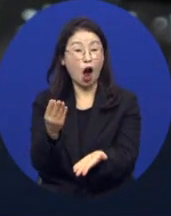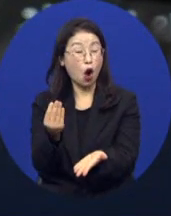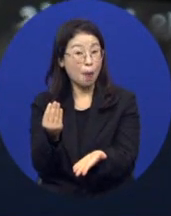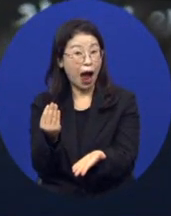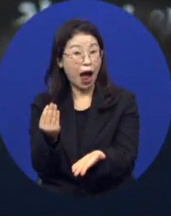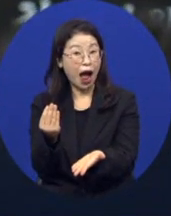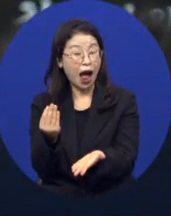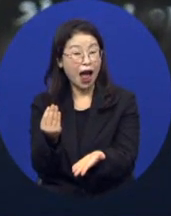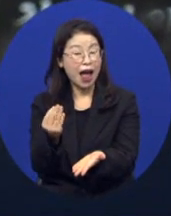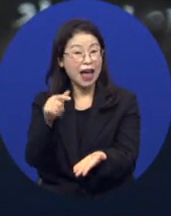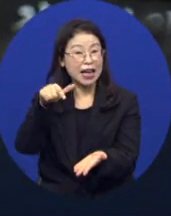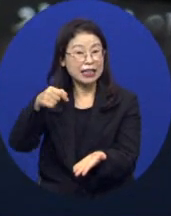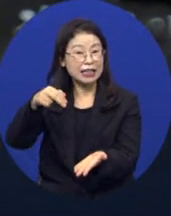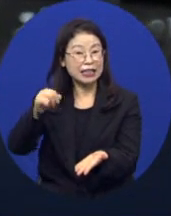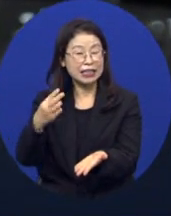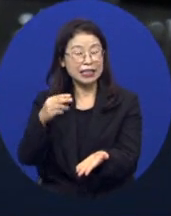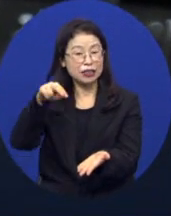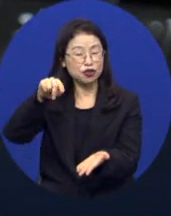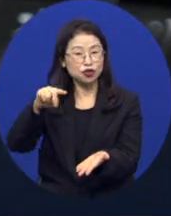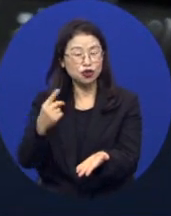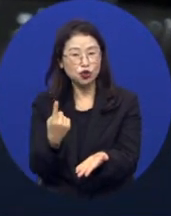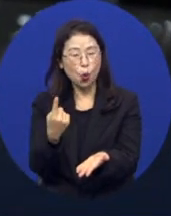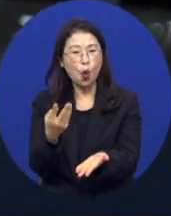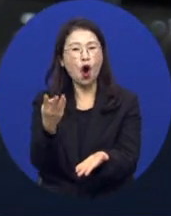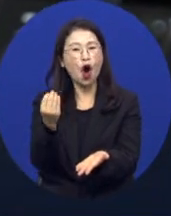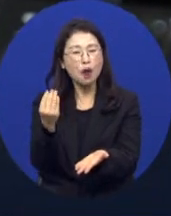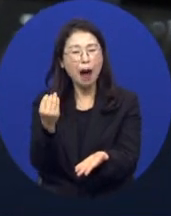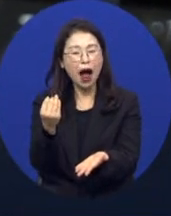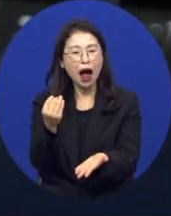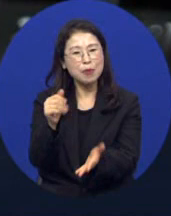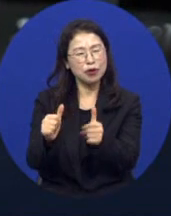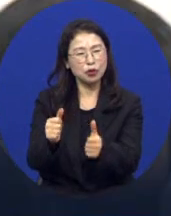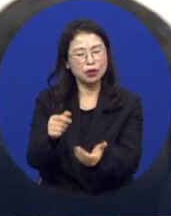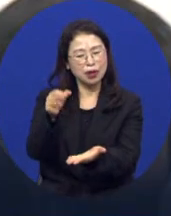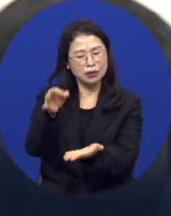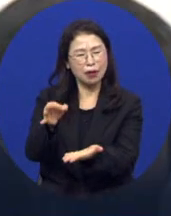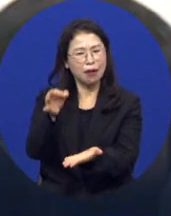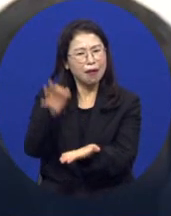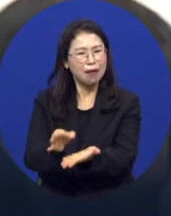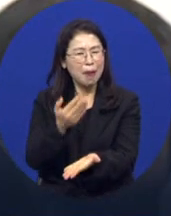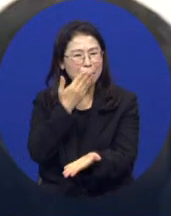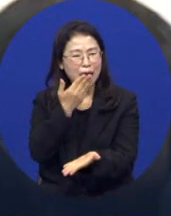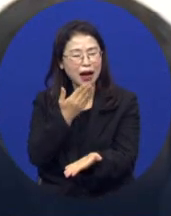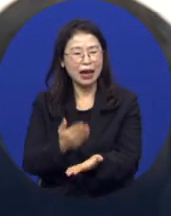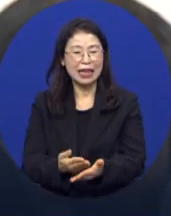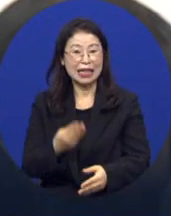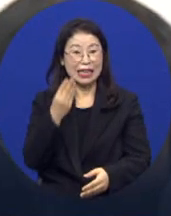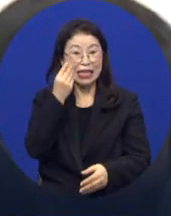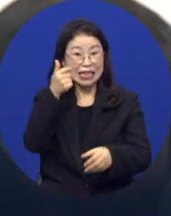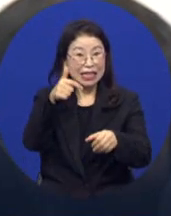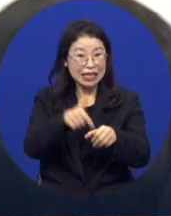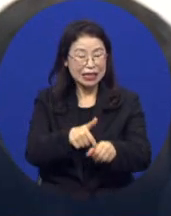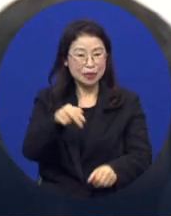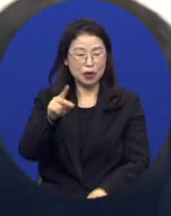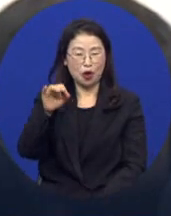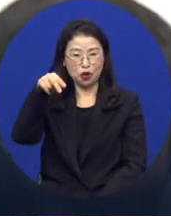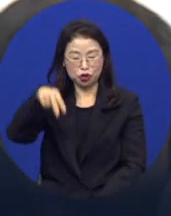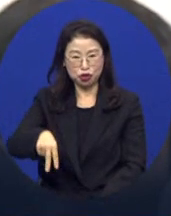얼마면 될까요? 그린 수소입니다. 이거. 얼마나야 경쟁성이 확보가 될까요? 경유를